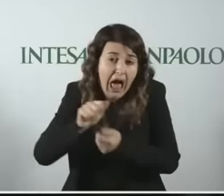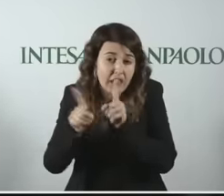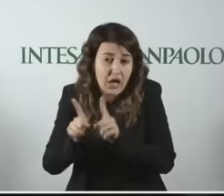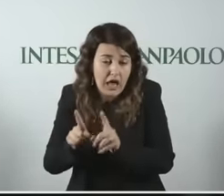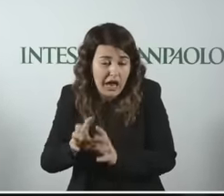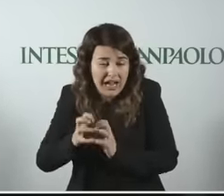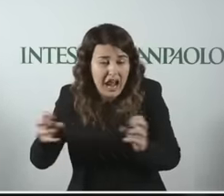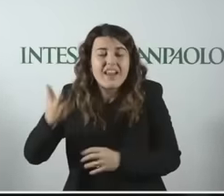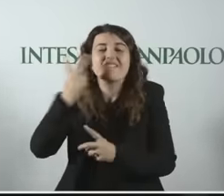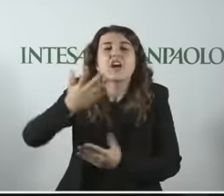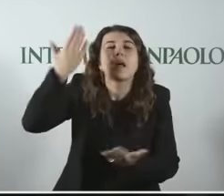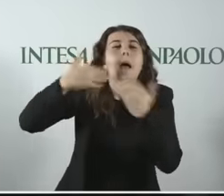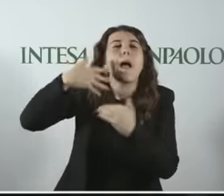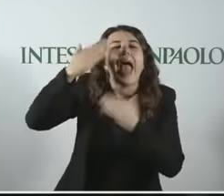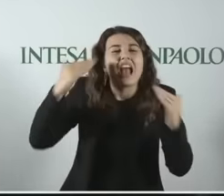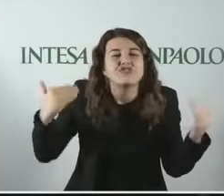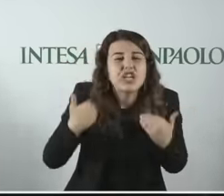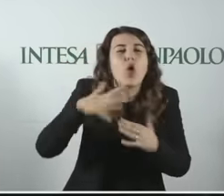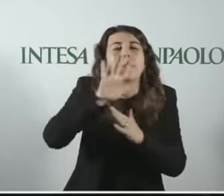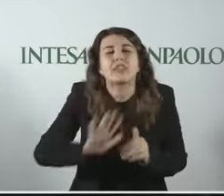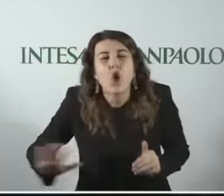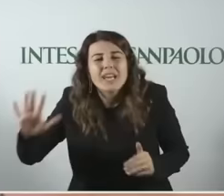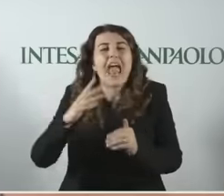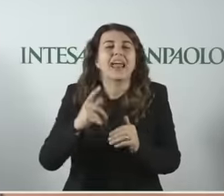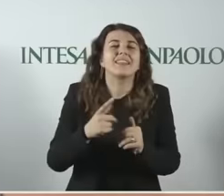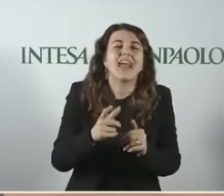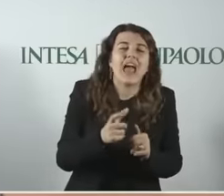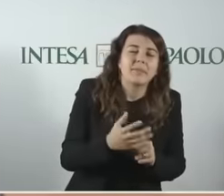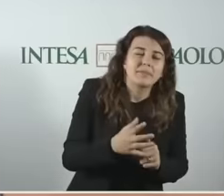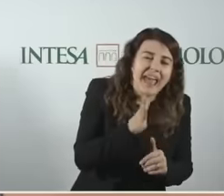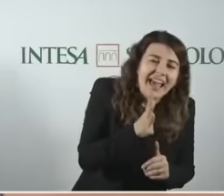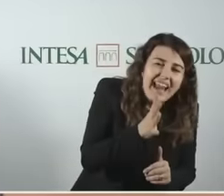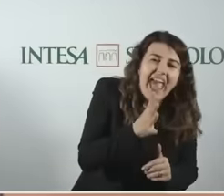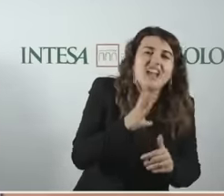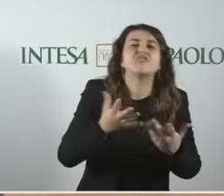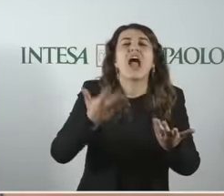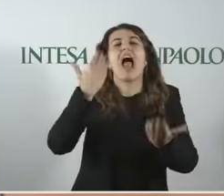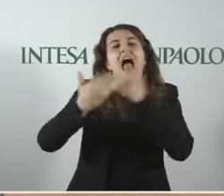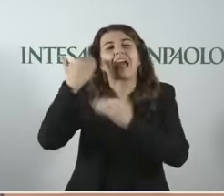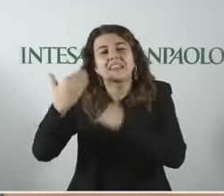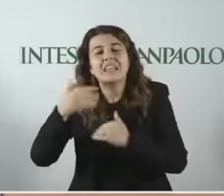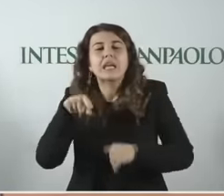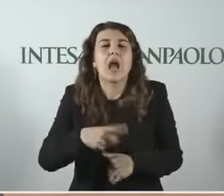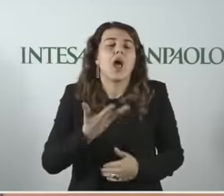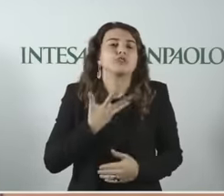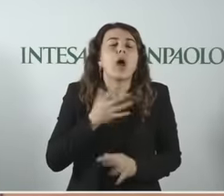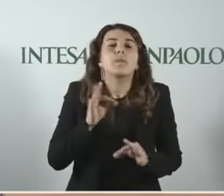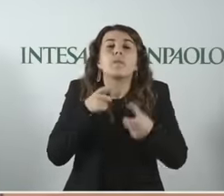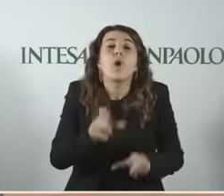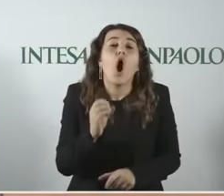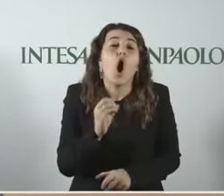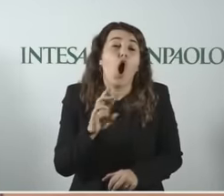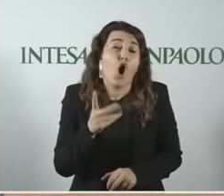origine in Medio Oriente in Egitto ma anche nella Grecia antica era l'orzo il principale cereale con cui con cui si faceva il